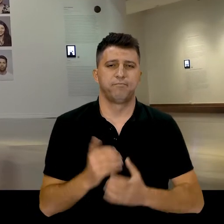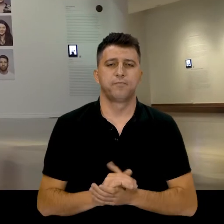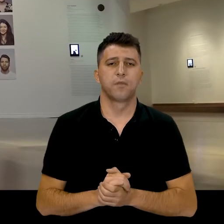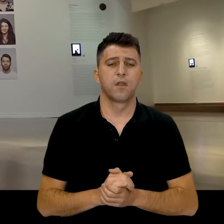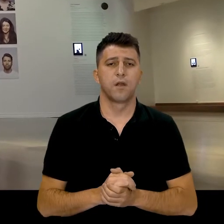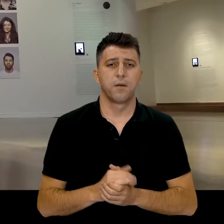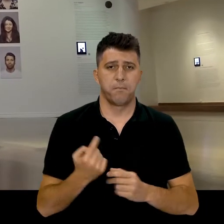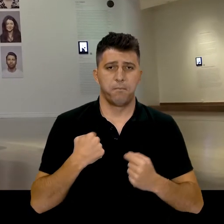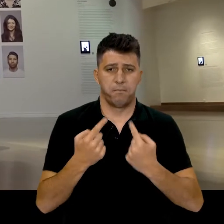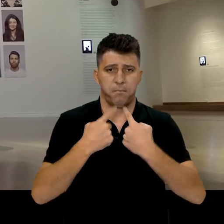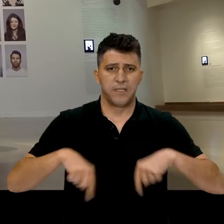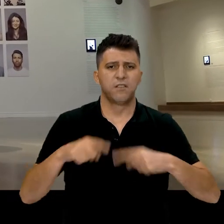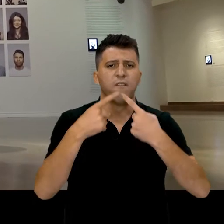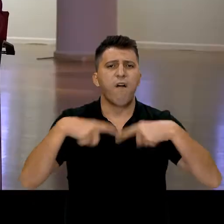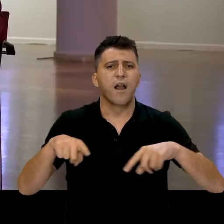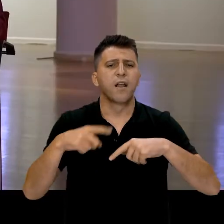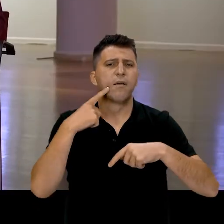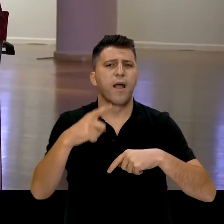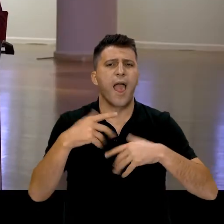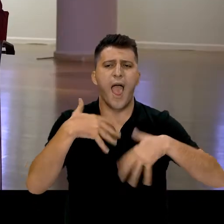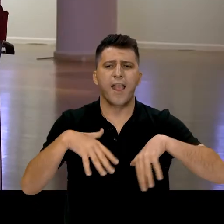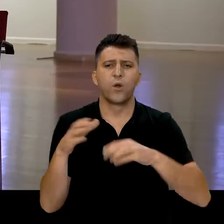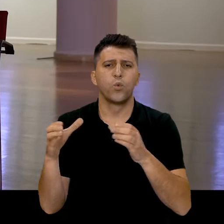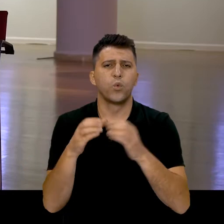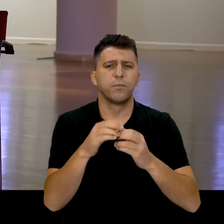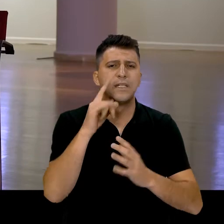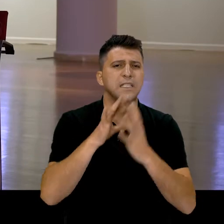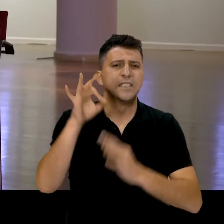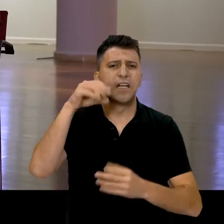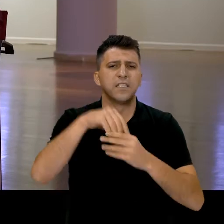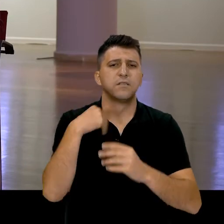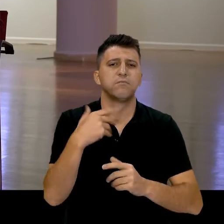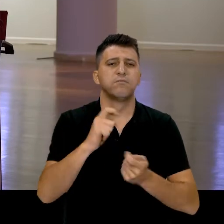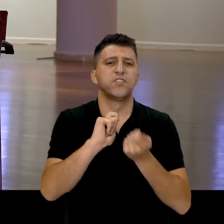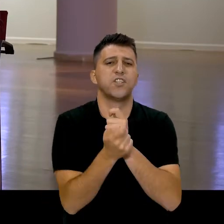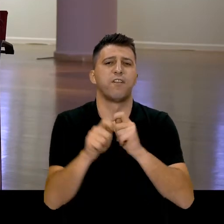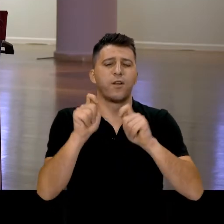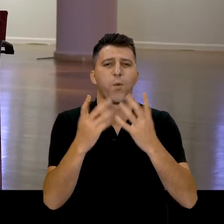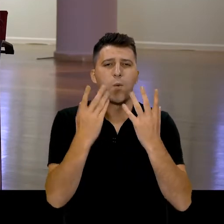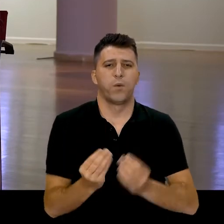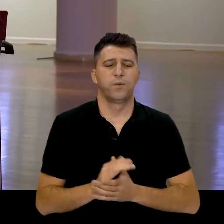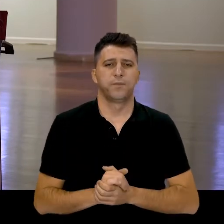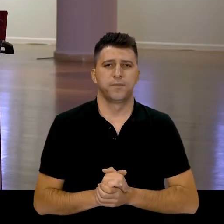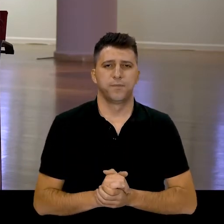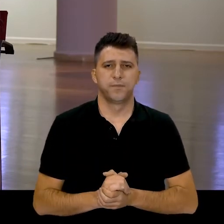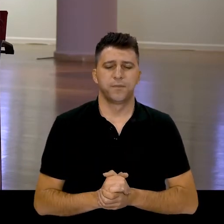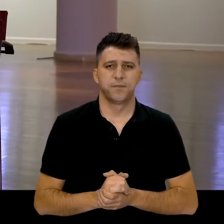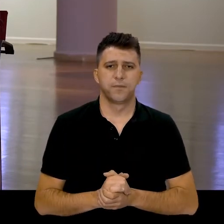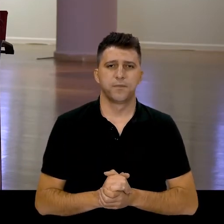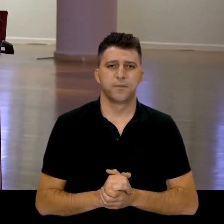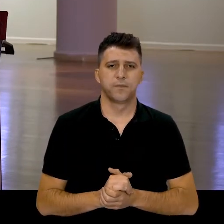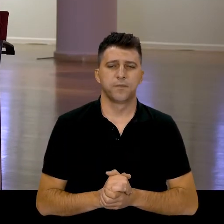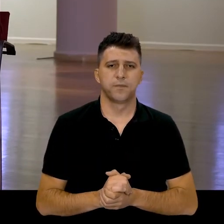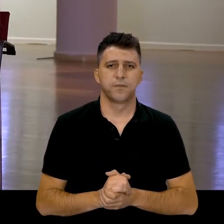engel kullanan insanlar için sergileri tercüme ediyoruz. Selim Berke Yarar, Erişilebilir Her Şey